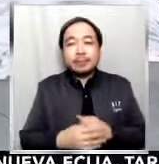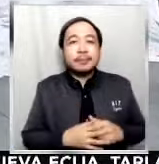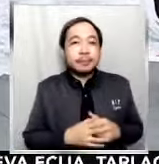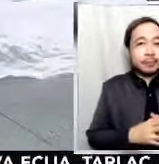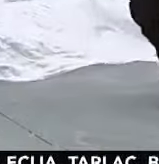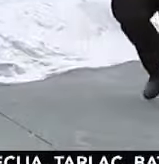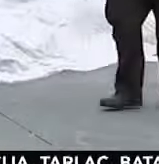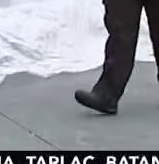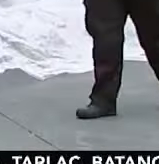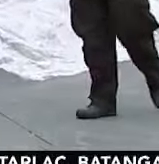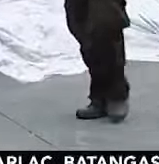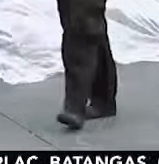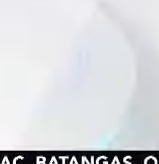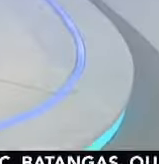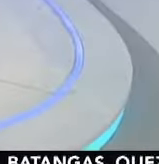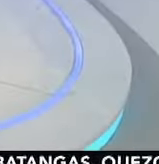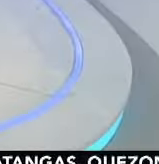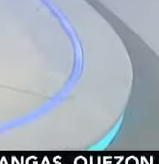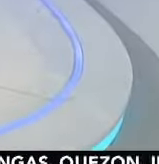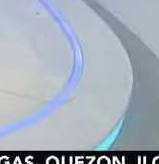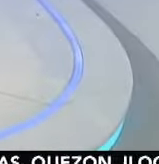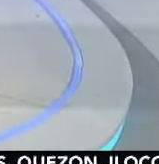Nakatutok, 24 Oras.